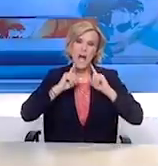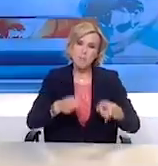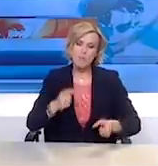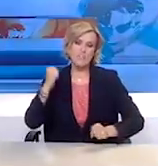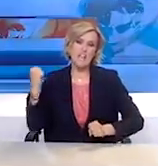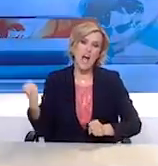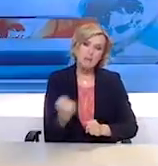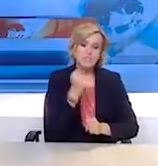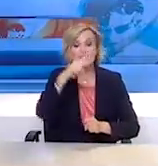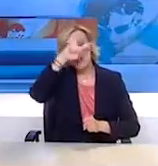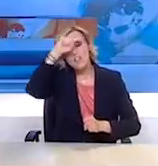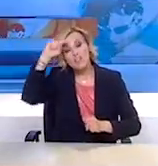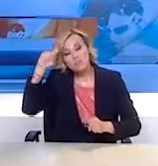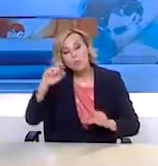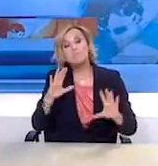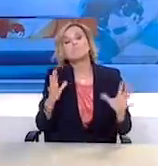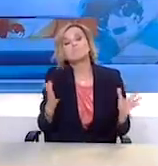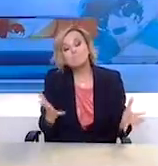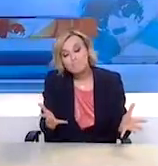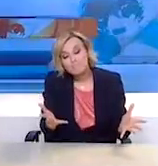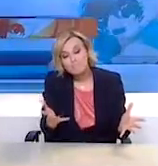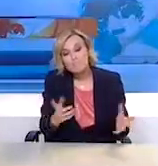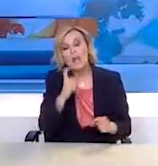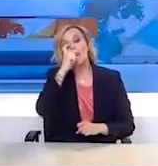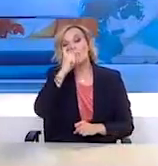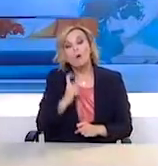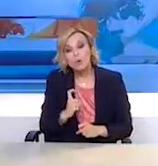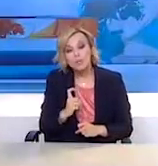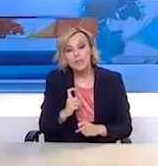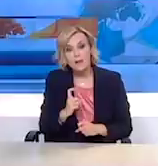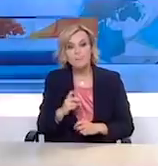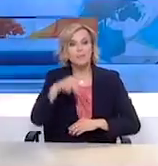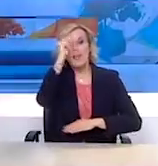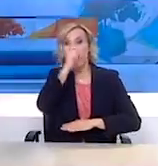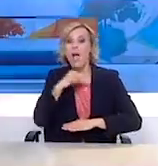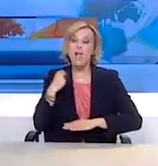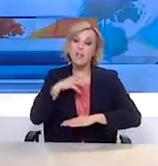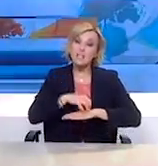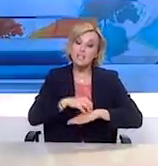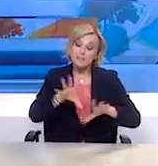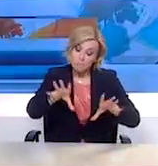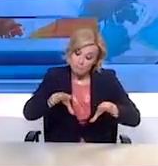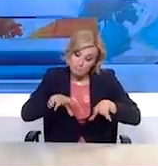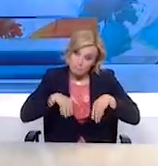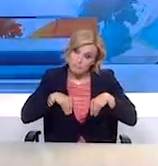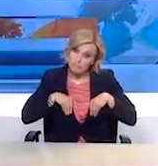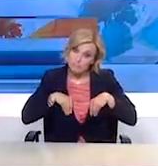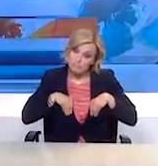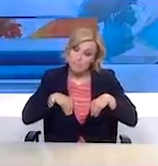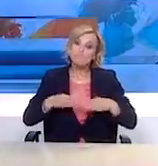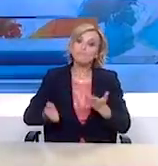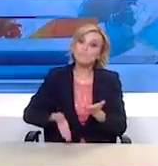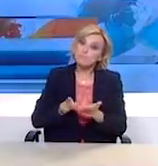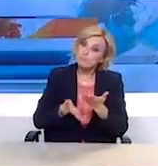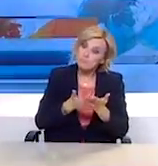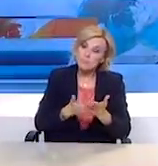χωρίς εξαιρέσεις ο συγχρονισμός των πολιτών και μετάδοση του ιού. Η Εκκλησία της Ελλάδος, συμβάλλοντας αποτελεσματικά στην αντιμετώπιση της